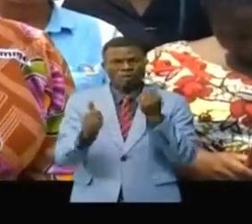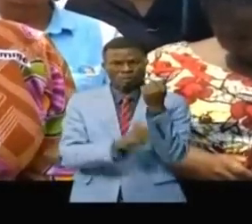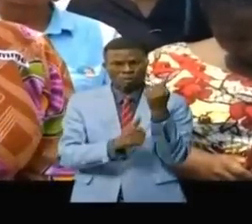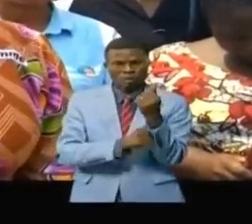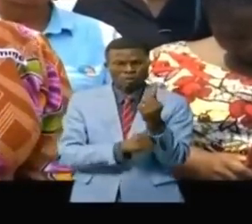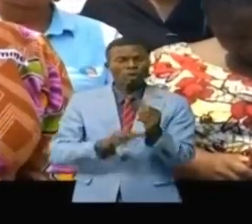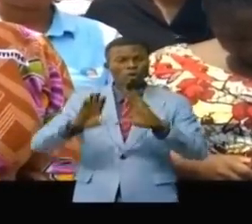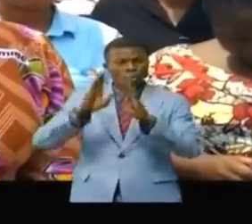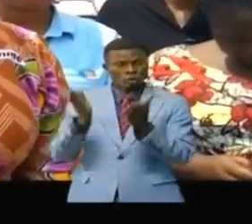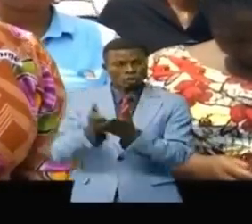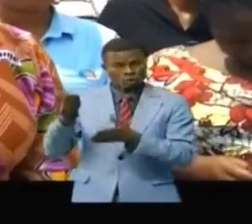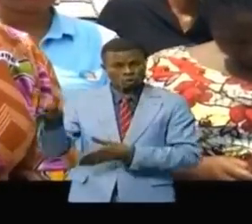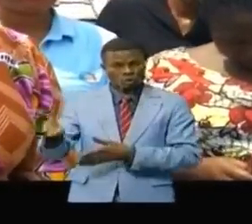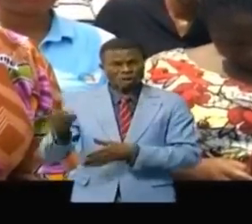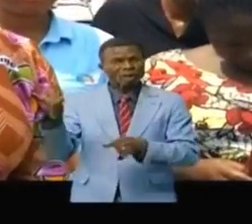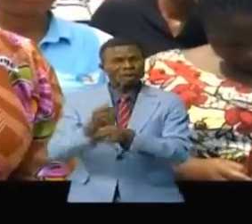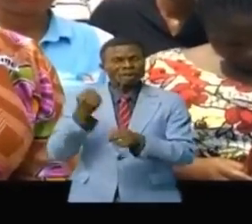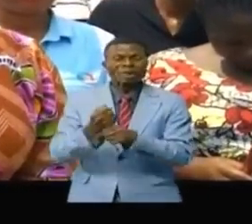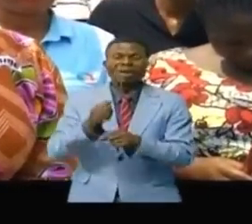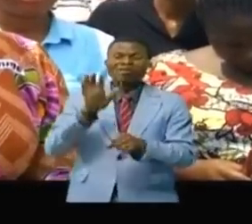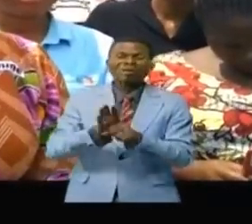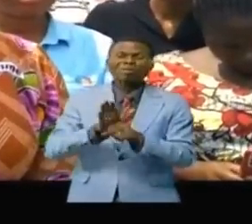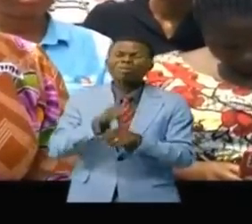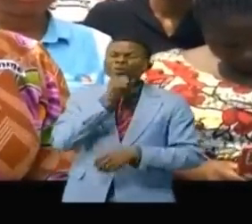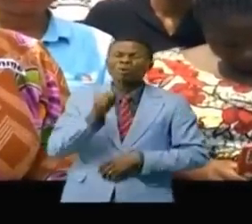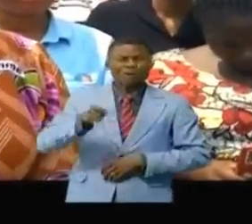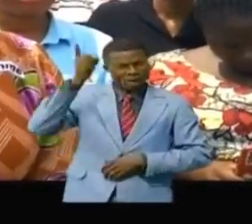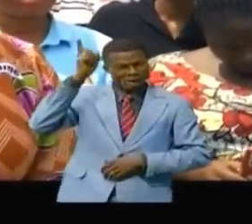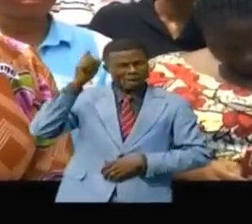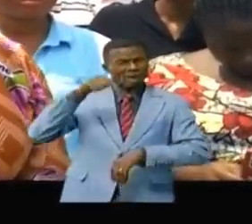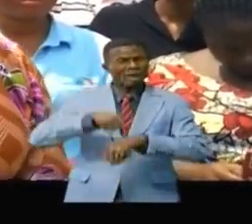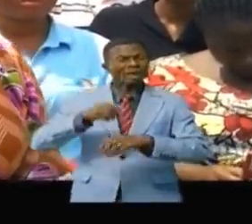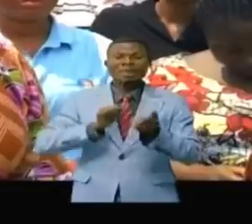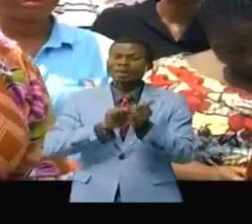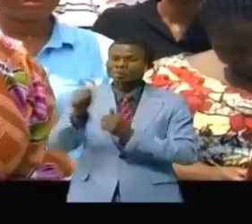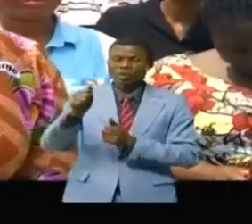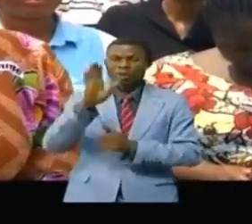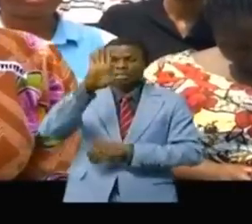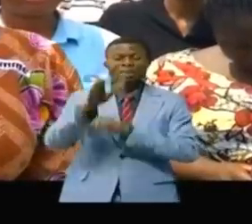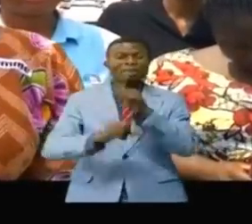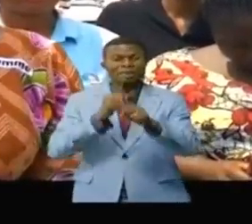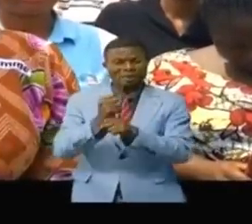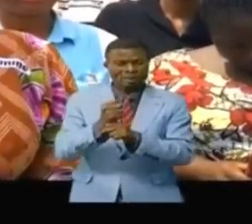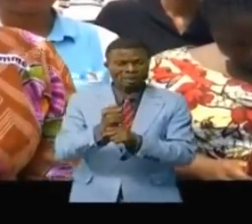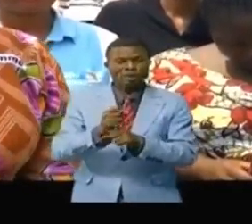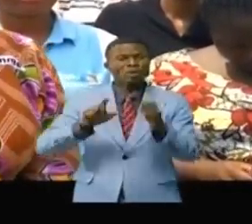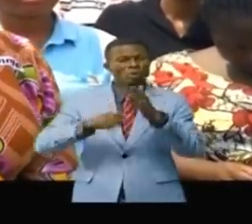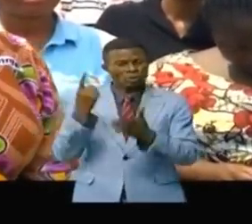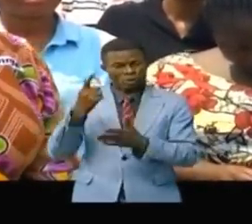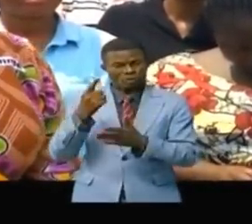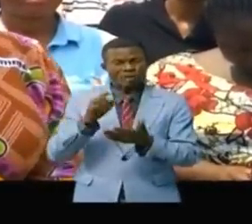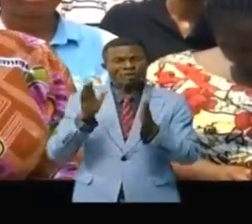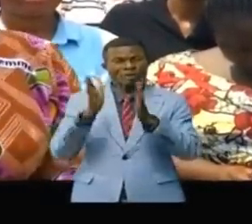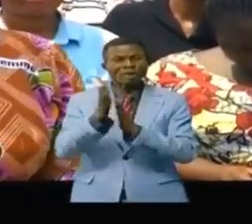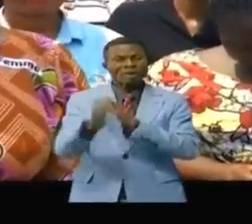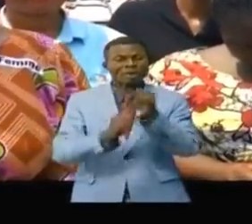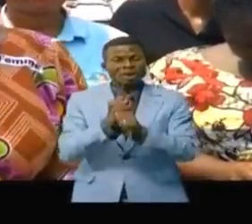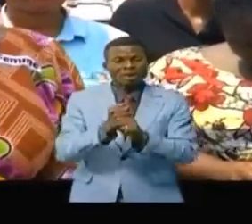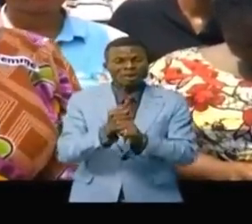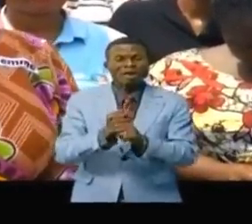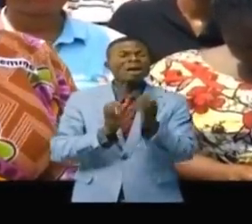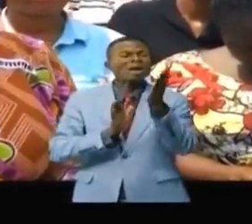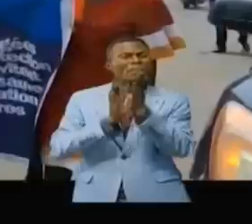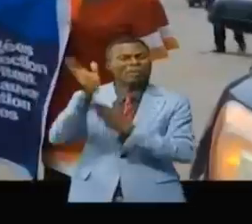ceux qui sont là ont largement dépassé leur mandat. C'est un mandat de 5 ans renouvelable une fois, mais là ils sont déjà